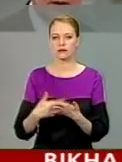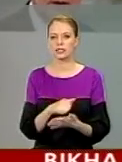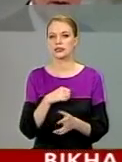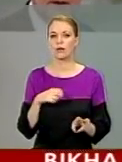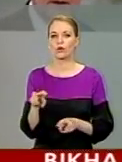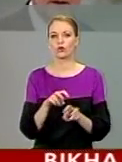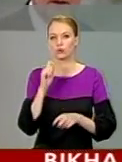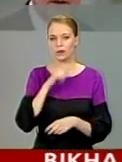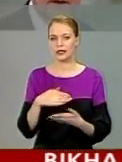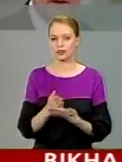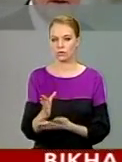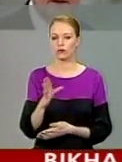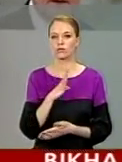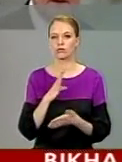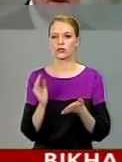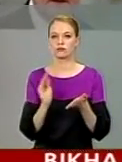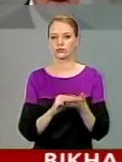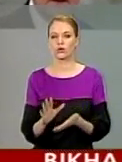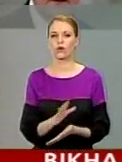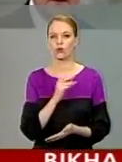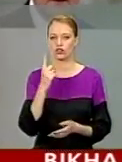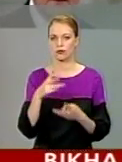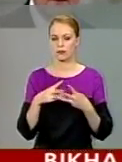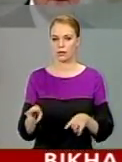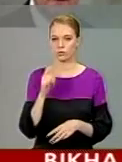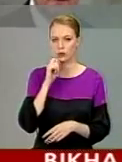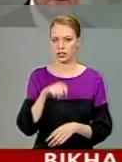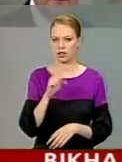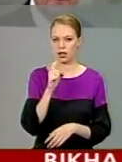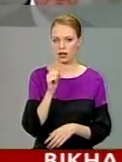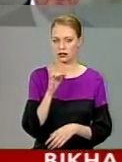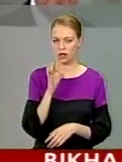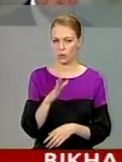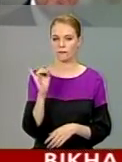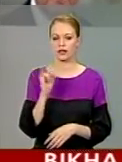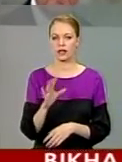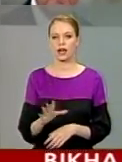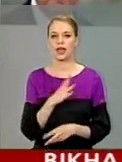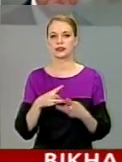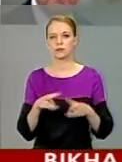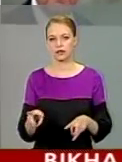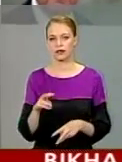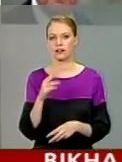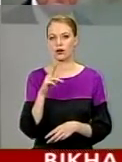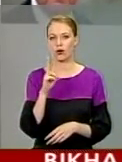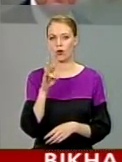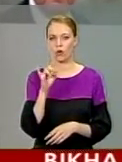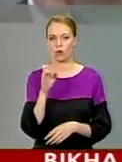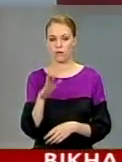розшукуваних українських політиків були зазначені колишній прем'єр-міністр України Микола Азаров і екс-міністр фінансів Юрій